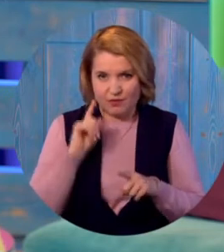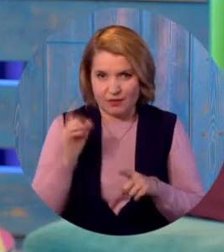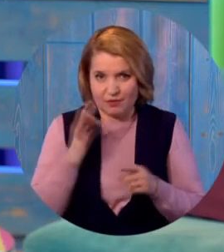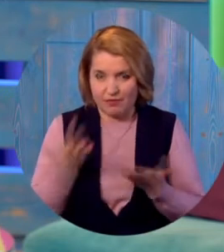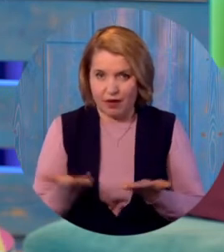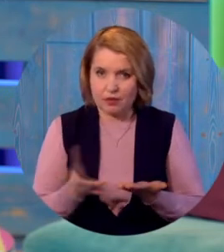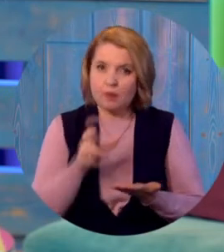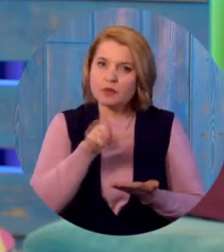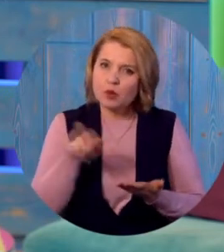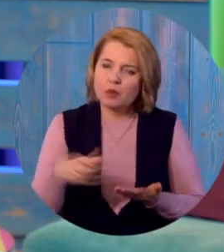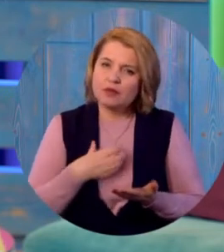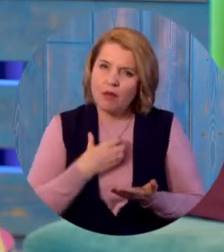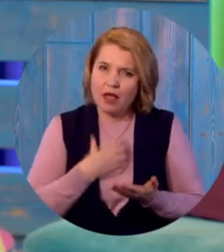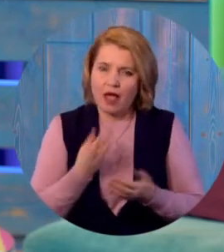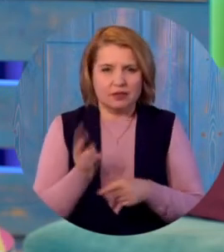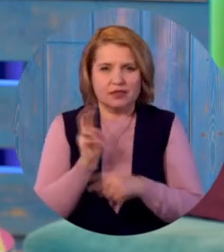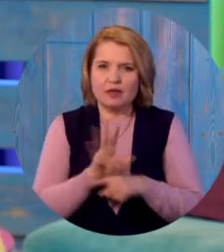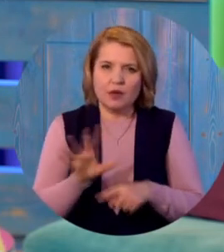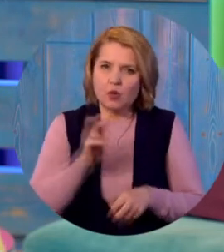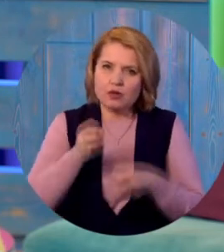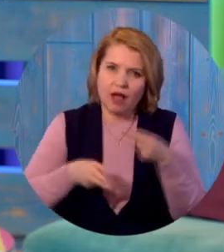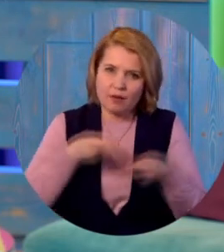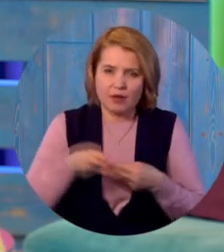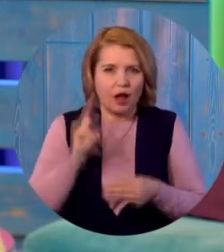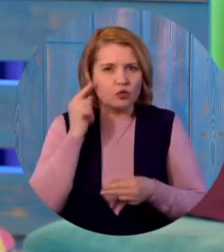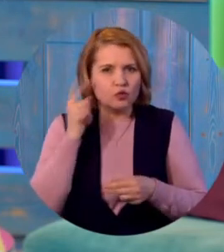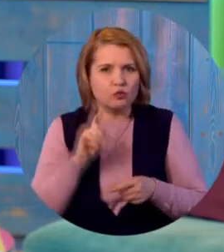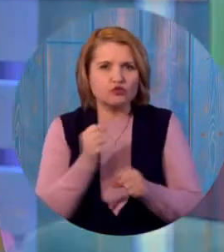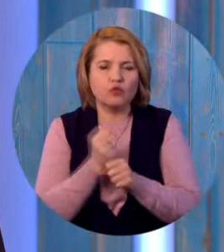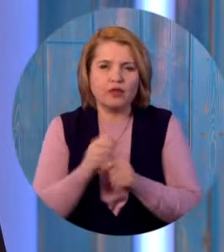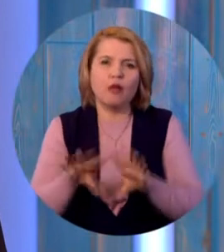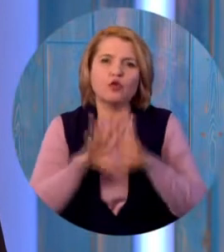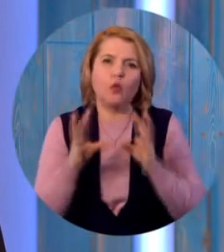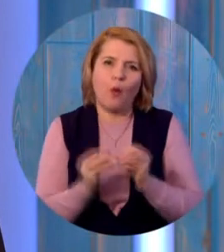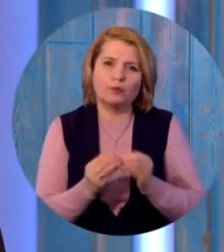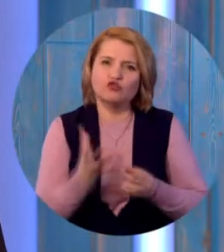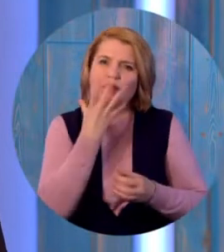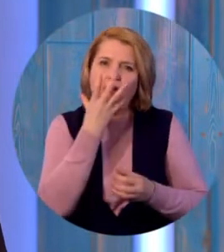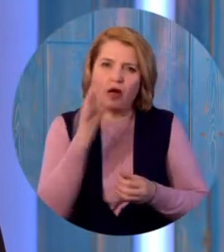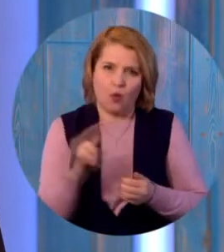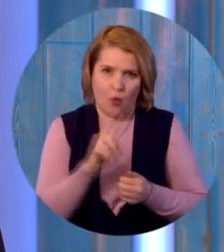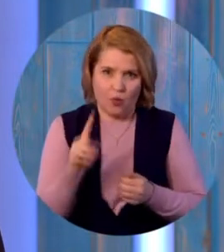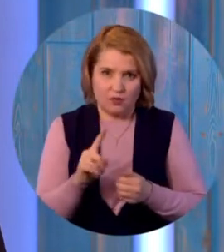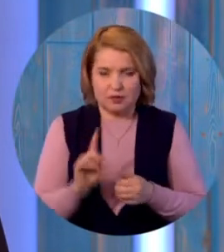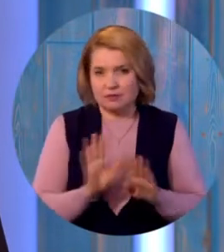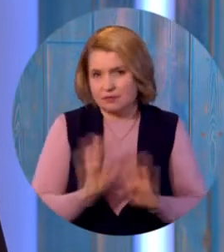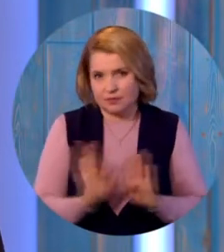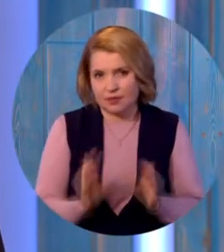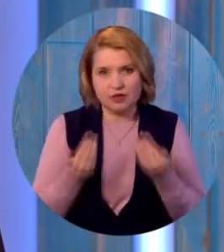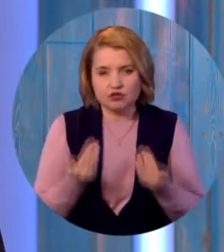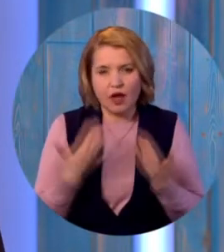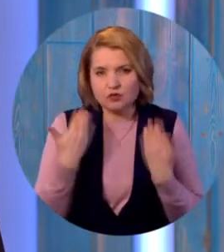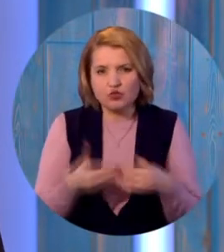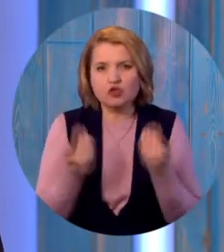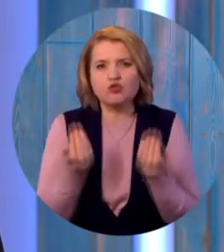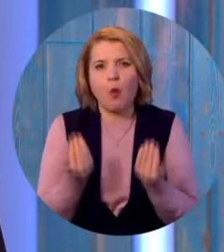этой проблемы. А на операцию не идут, потому что думают, что делают общий наркоз. Да, боятся наркоза, но сейчас методы настолько